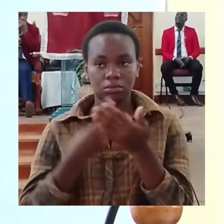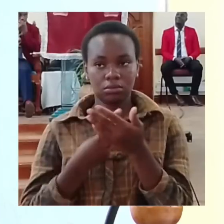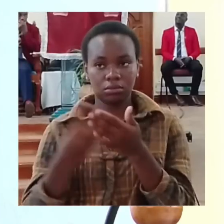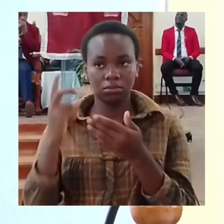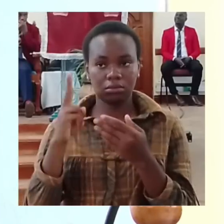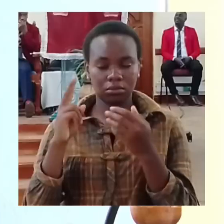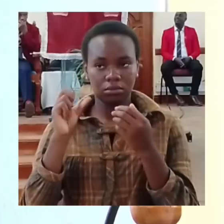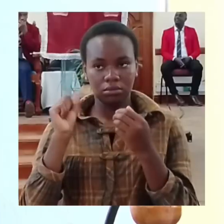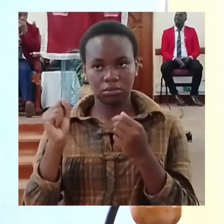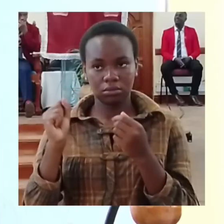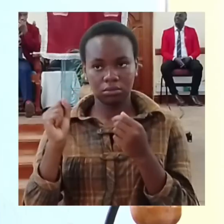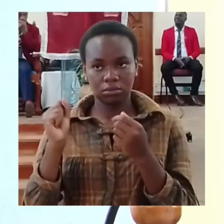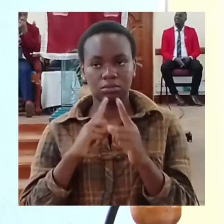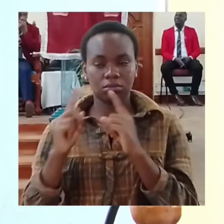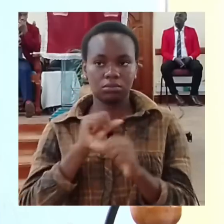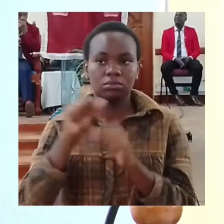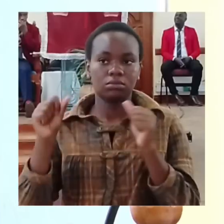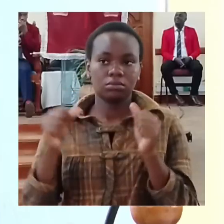Rauga atiriri